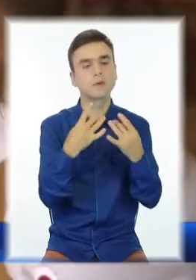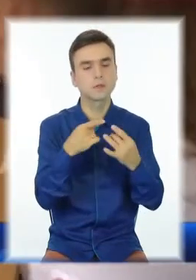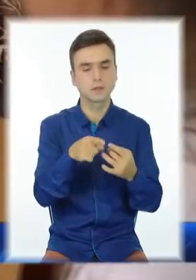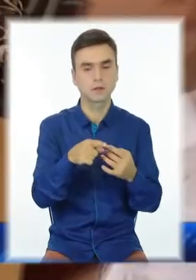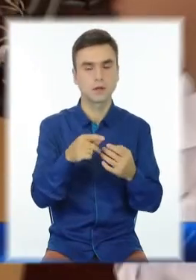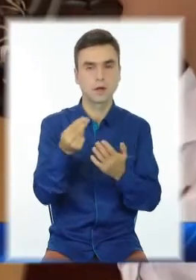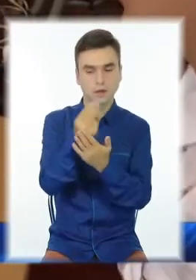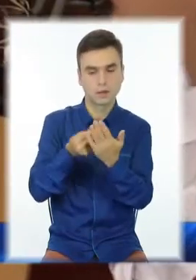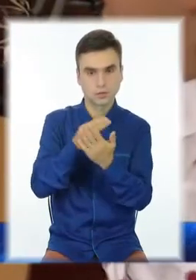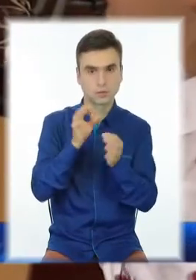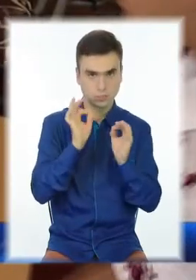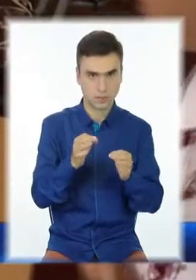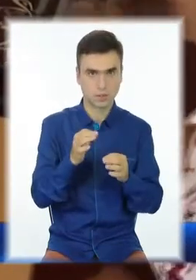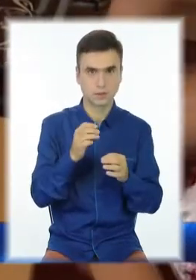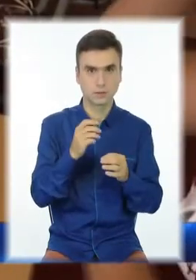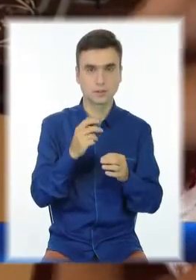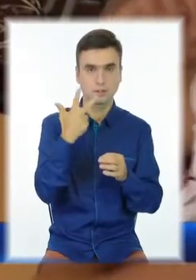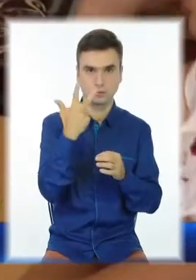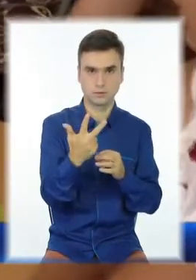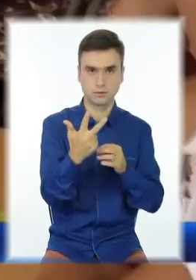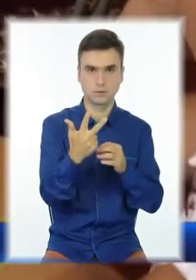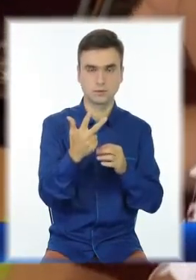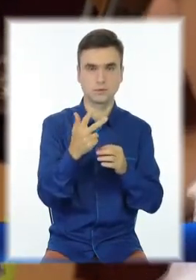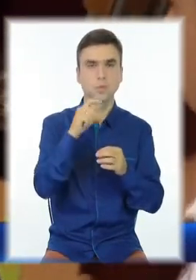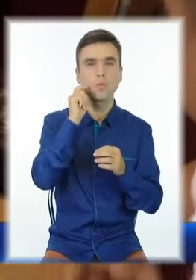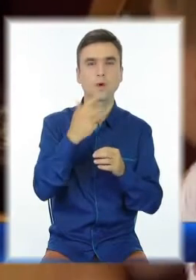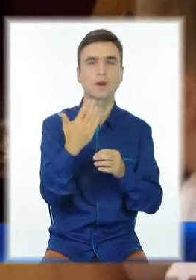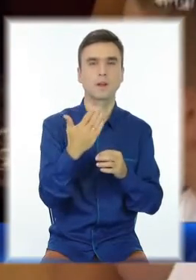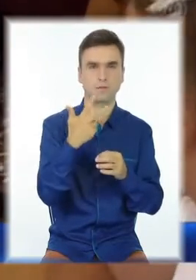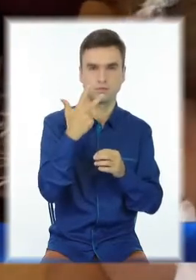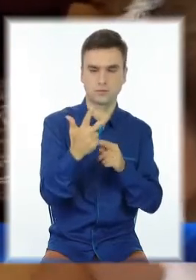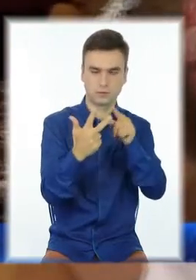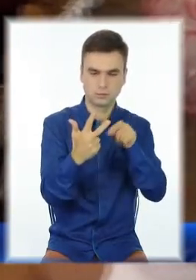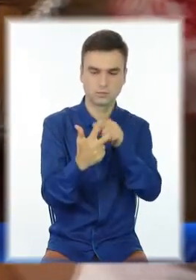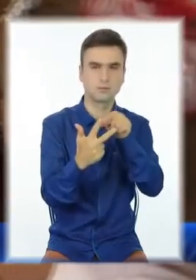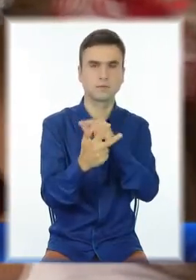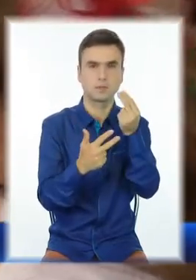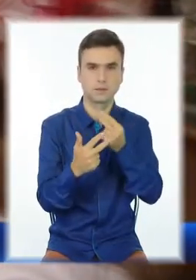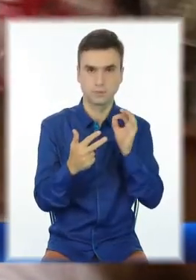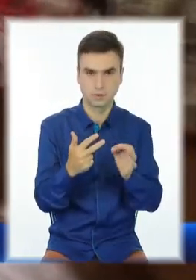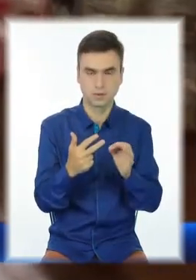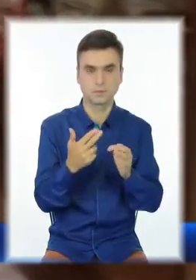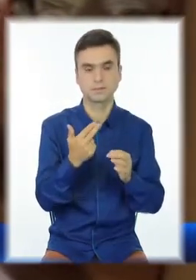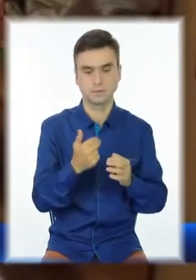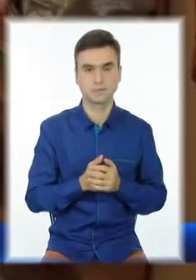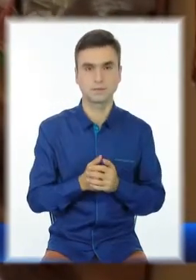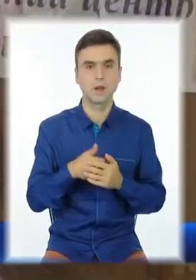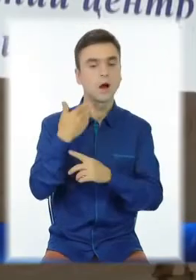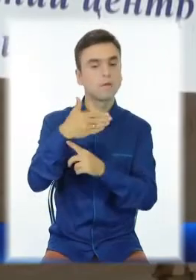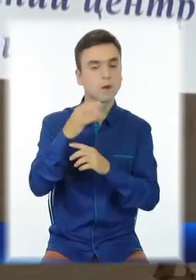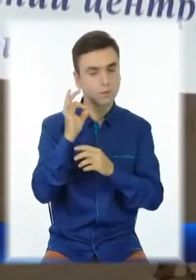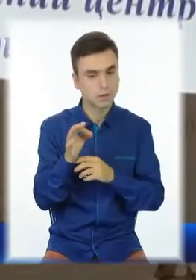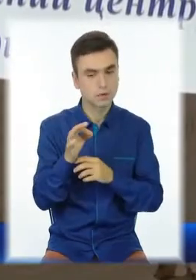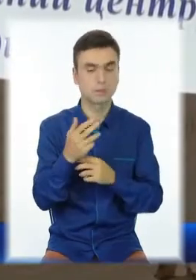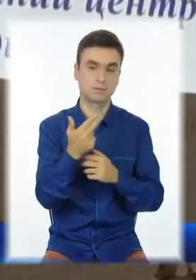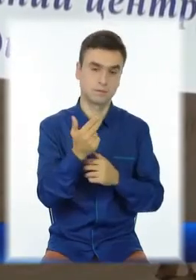Тризуб. А хто є ще учні, які склали ще? Манечка, в тебе який символ України? Прапор. Прапор, молодець. Цей